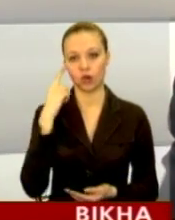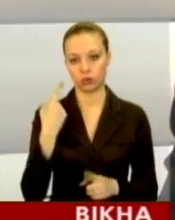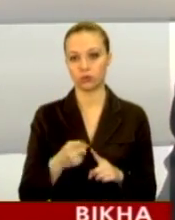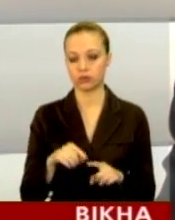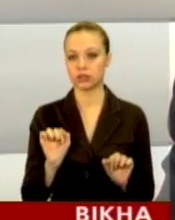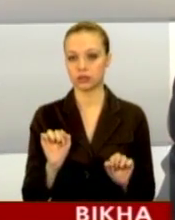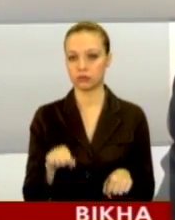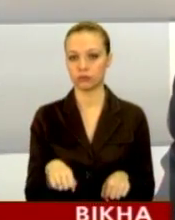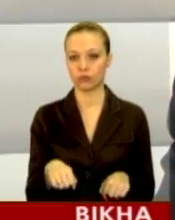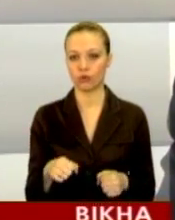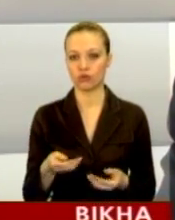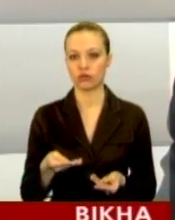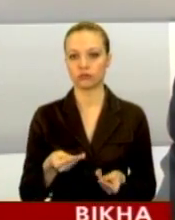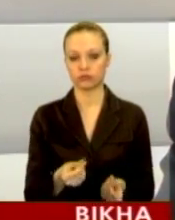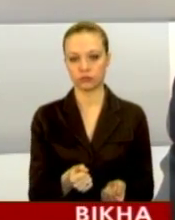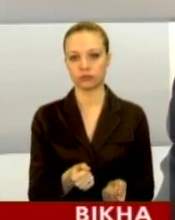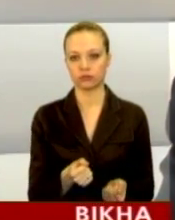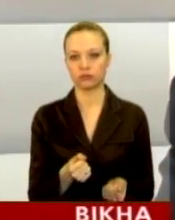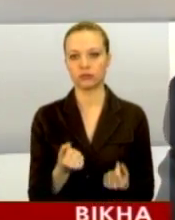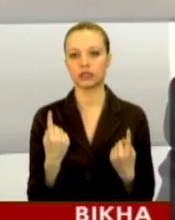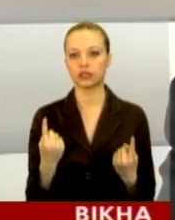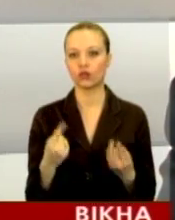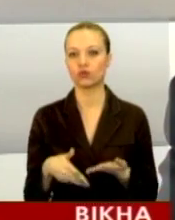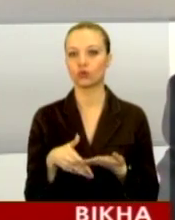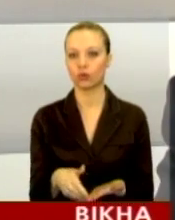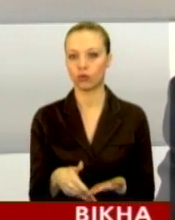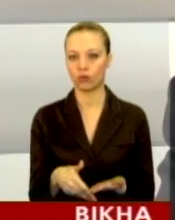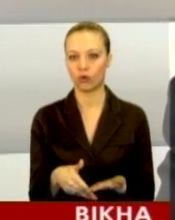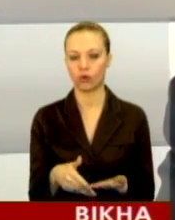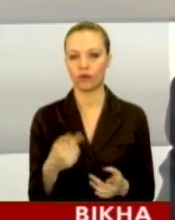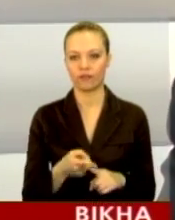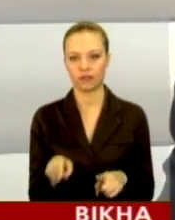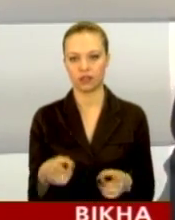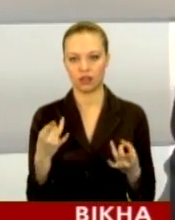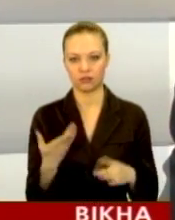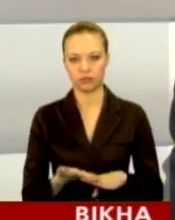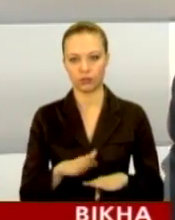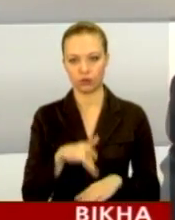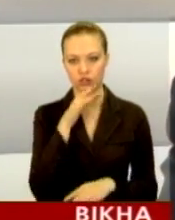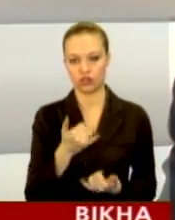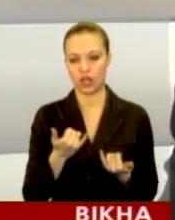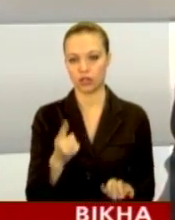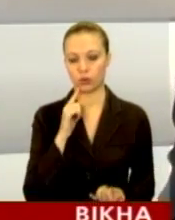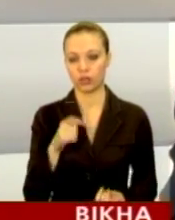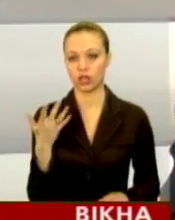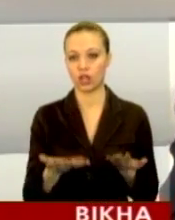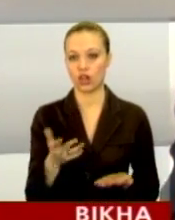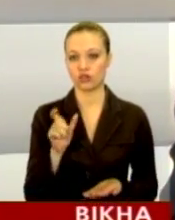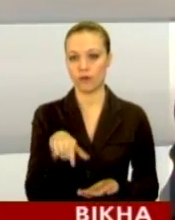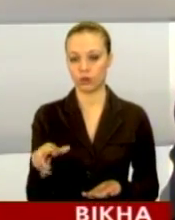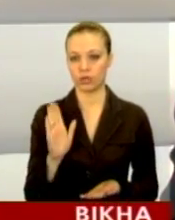може принести значну допомогу в цей непростий час Україні. І якщо вони